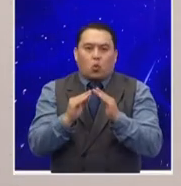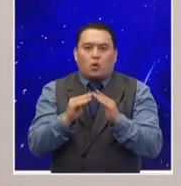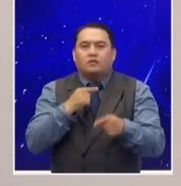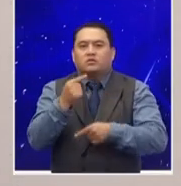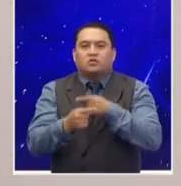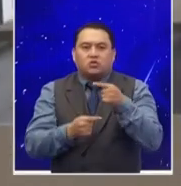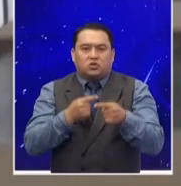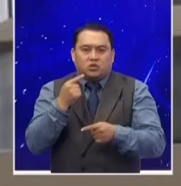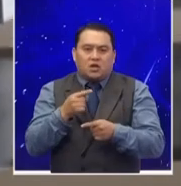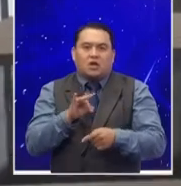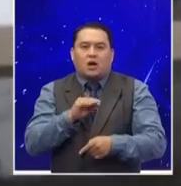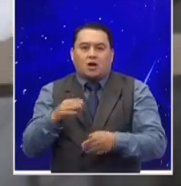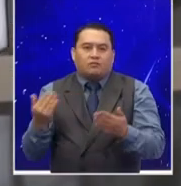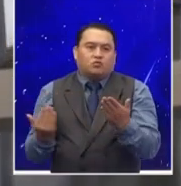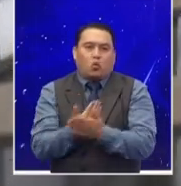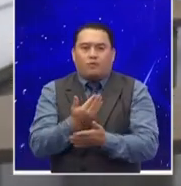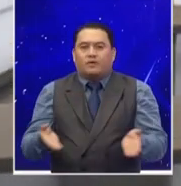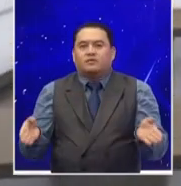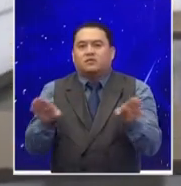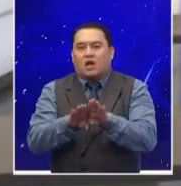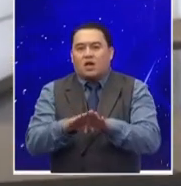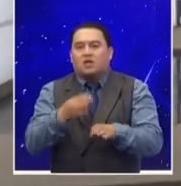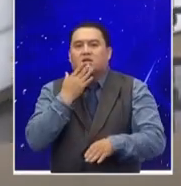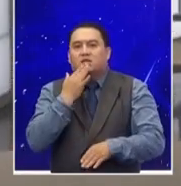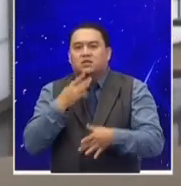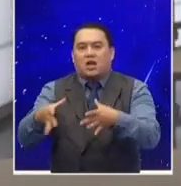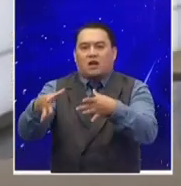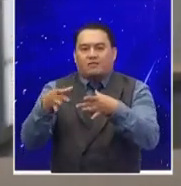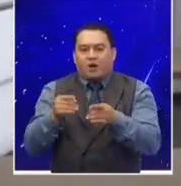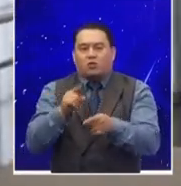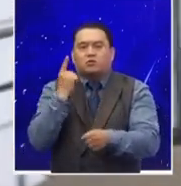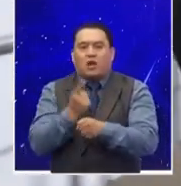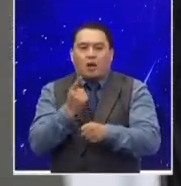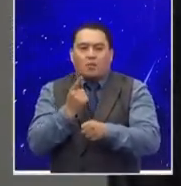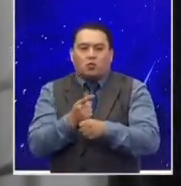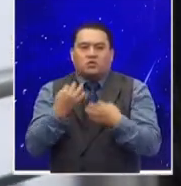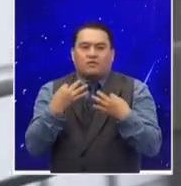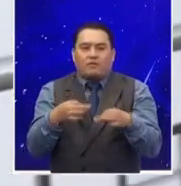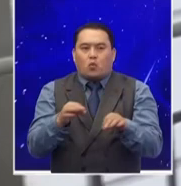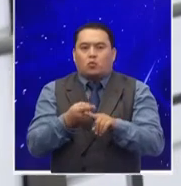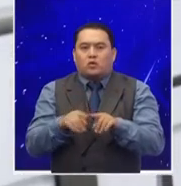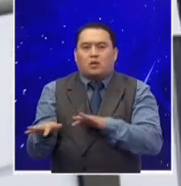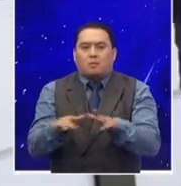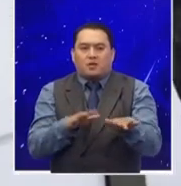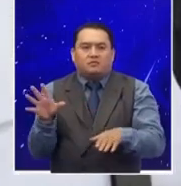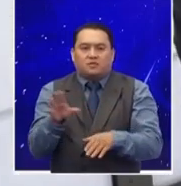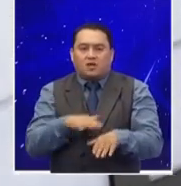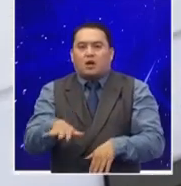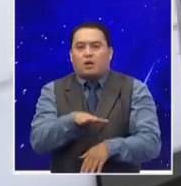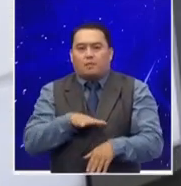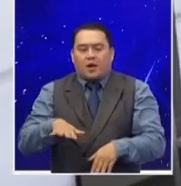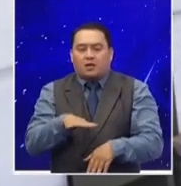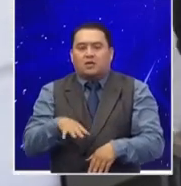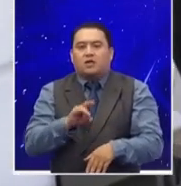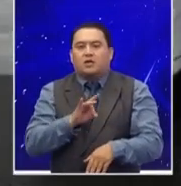Власти Чешской Республики снова закрыли въезд для иностранцев и на неделю ограничили свободное передвижение всех лиц по